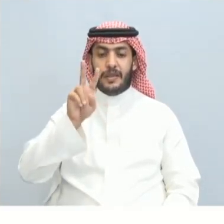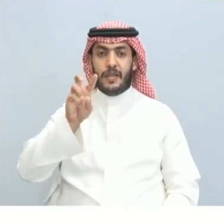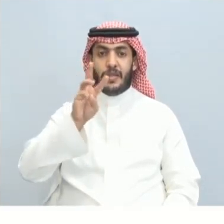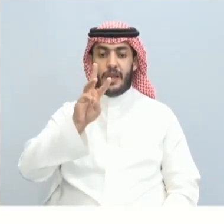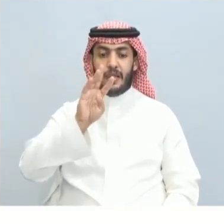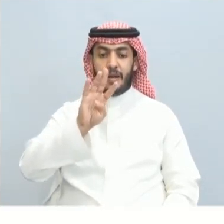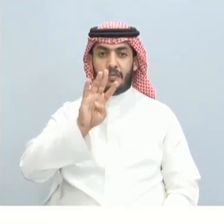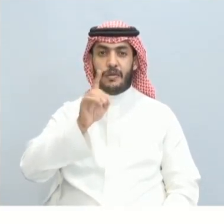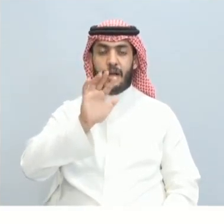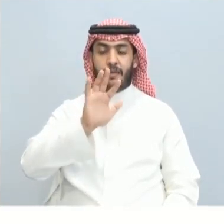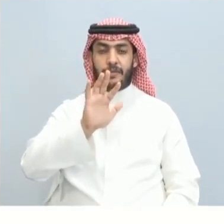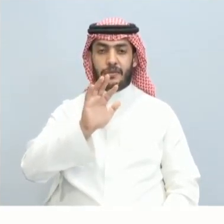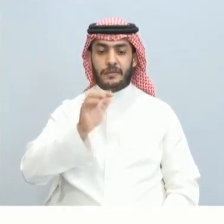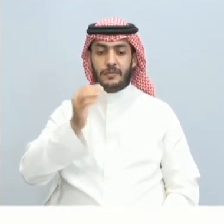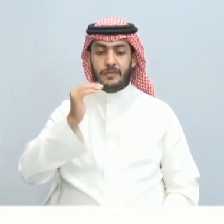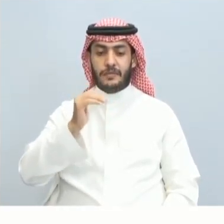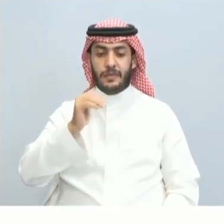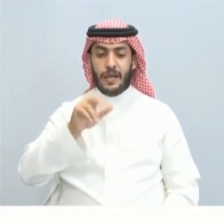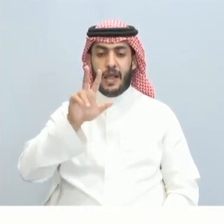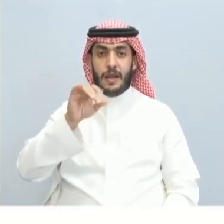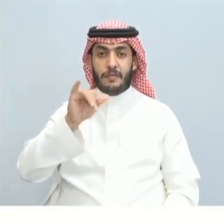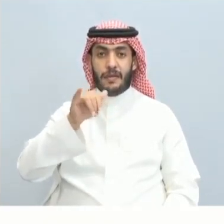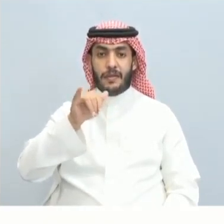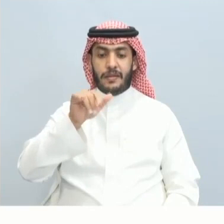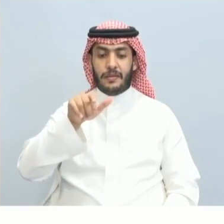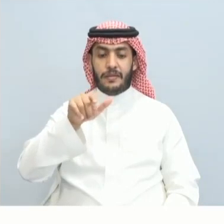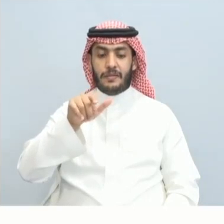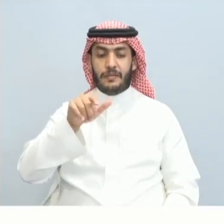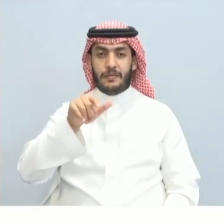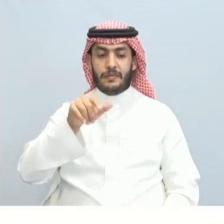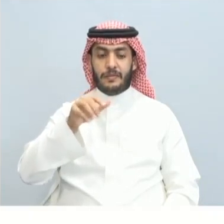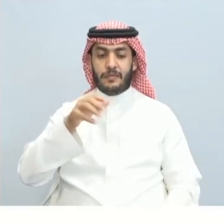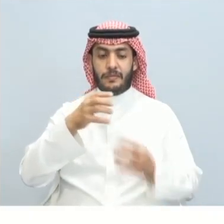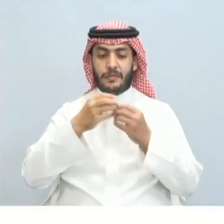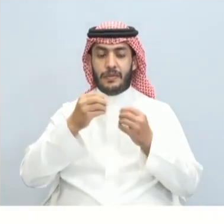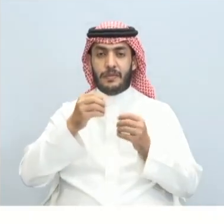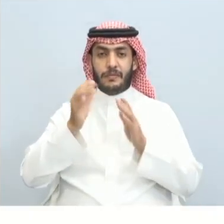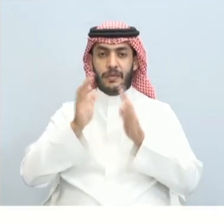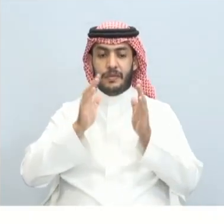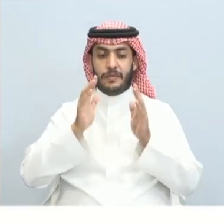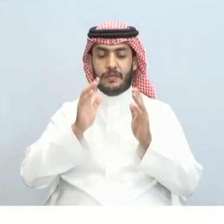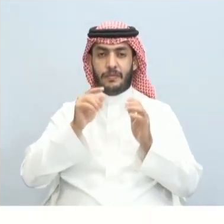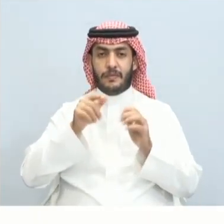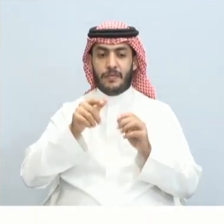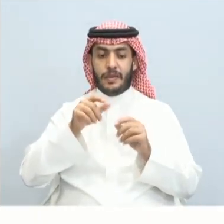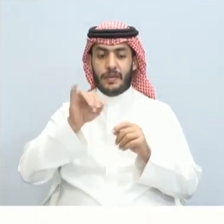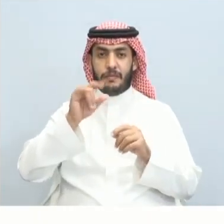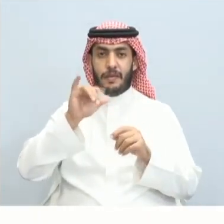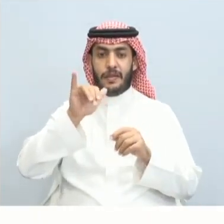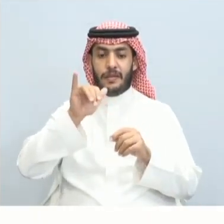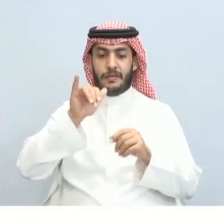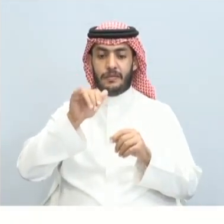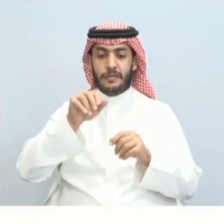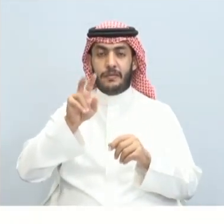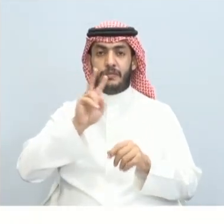وثلاثه واربعه وخمسه اما المدى وهو المخرجات وتمثل هنا المسافه نعم هذا هو مدى الداله